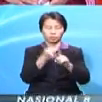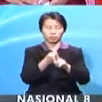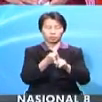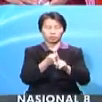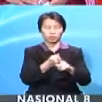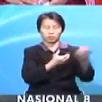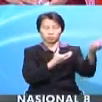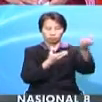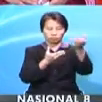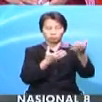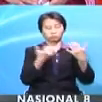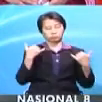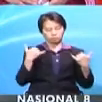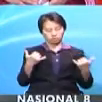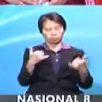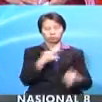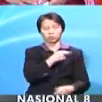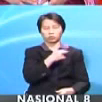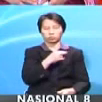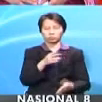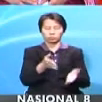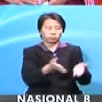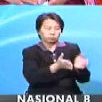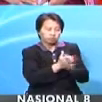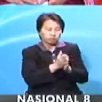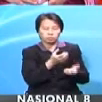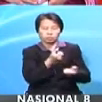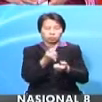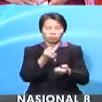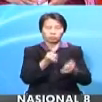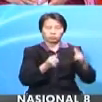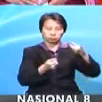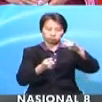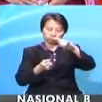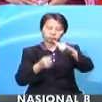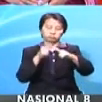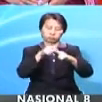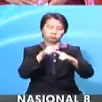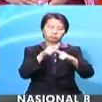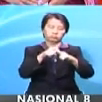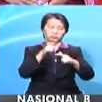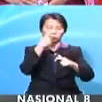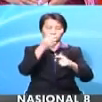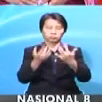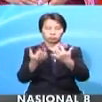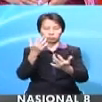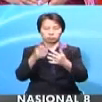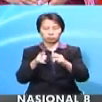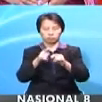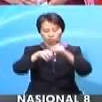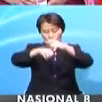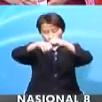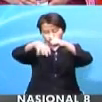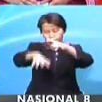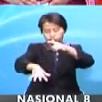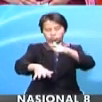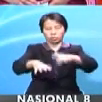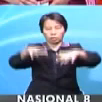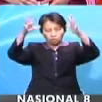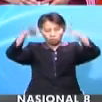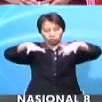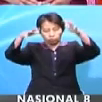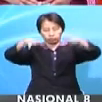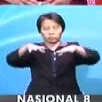Ibrahim ketika ini Indonesia hanya meminta bantuan pesawat untuk memadam kebakaran melalui kaidah bom air dan hujan